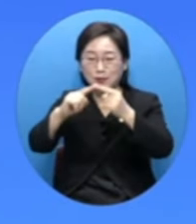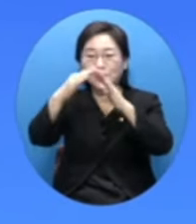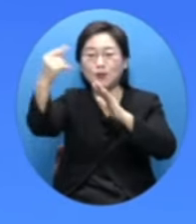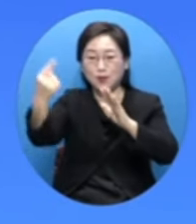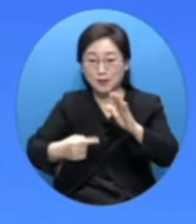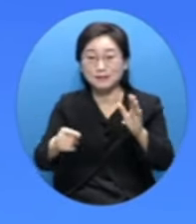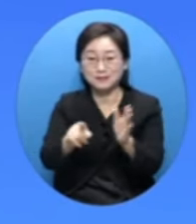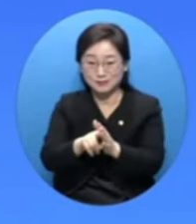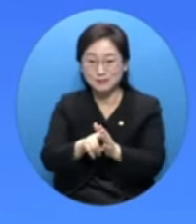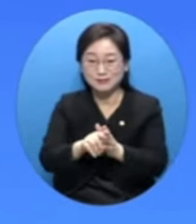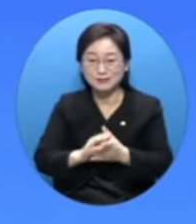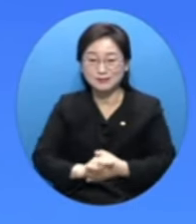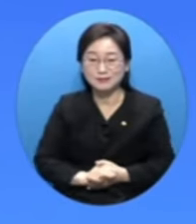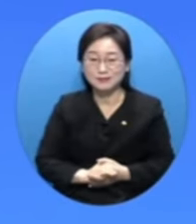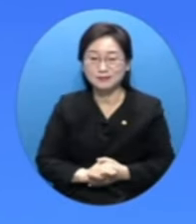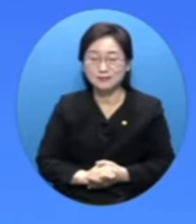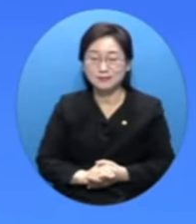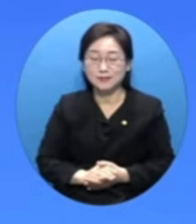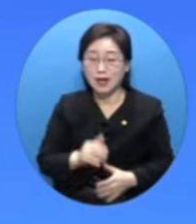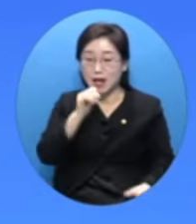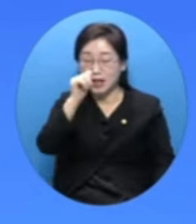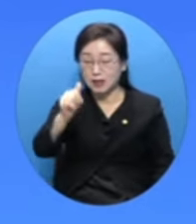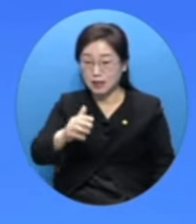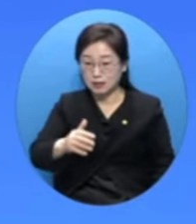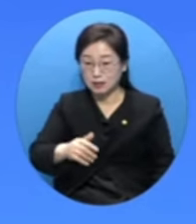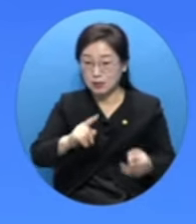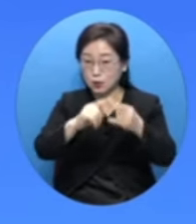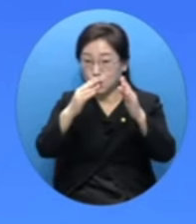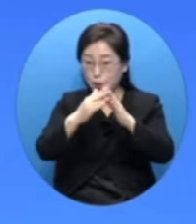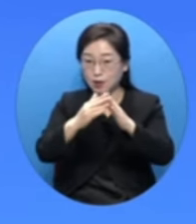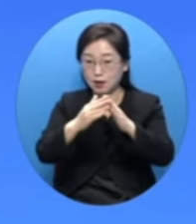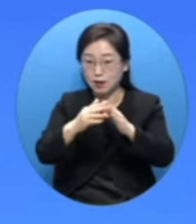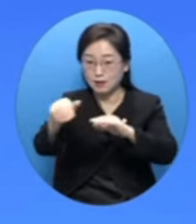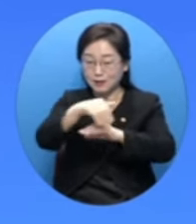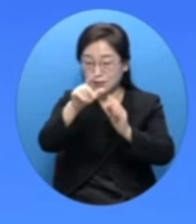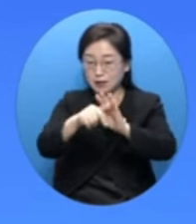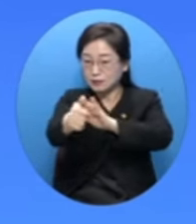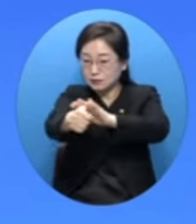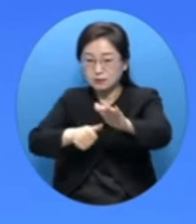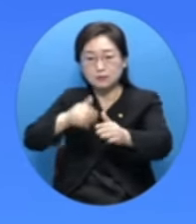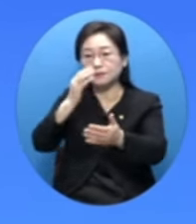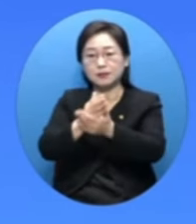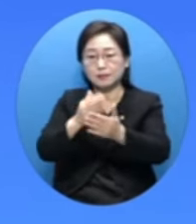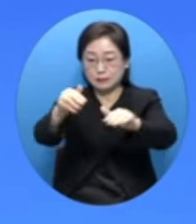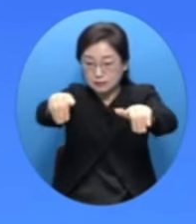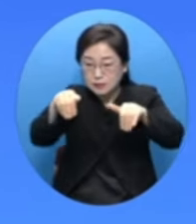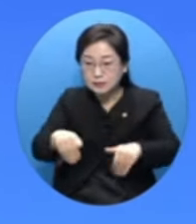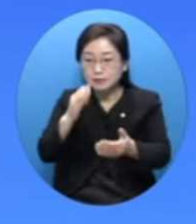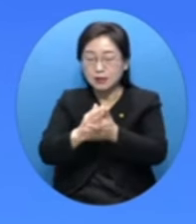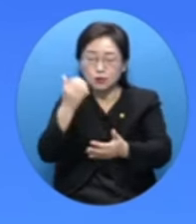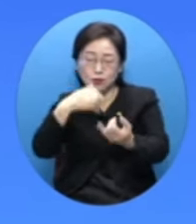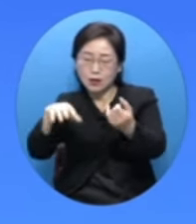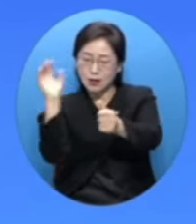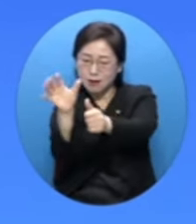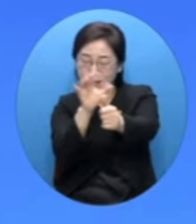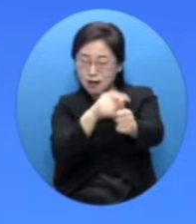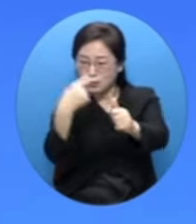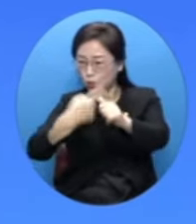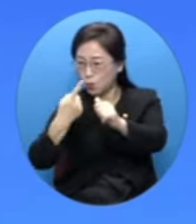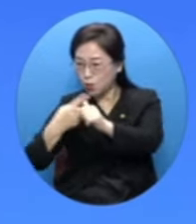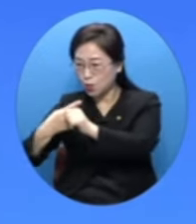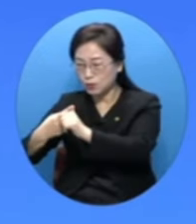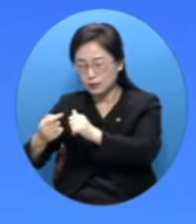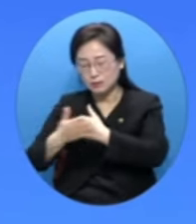믿습니다. 절대로 주님을 섬길 때 뒤로 물러가지 않게 되길 바랍니다. 누가 뭐라 그래도 그 비난 때문에 그 비난이 두려워서